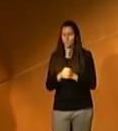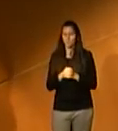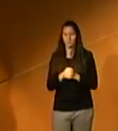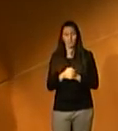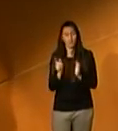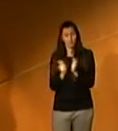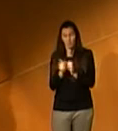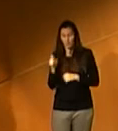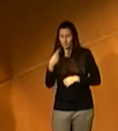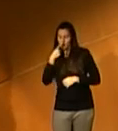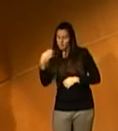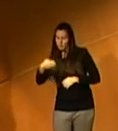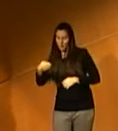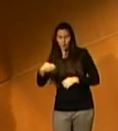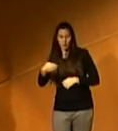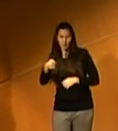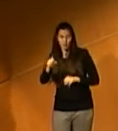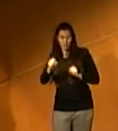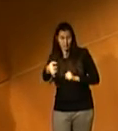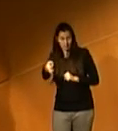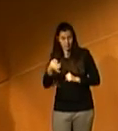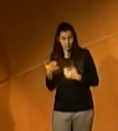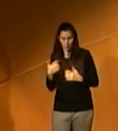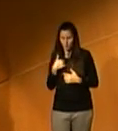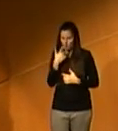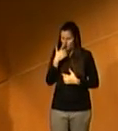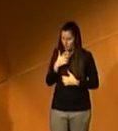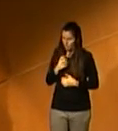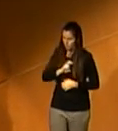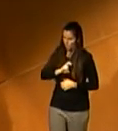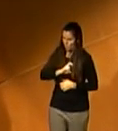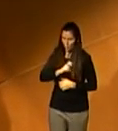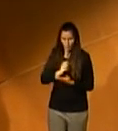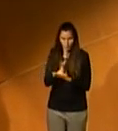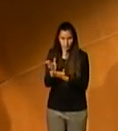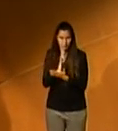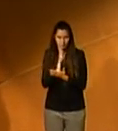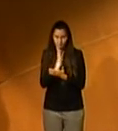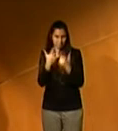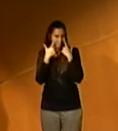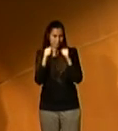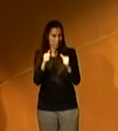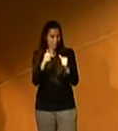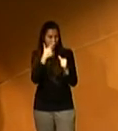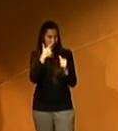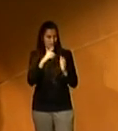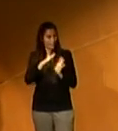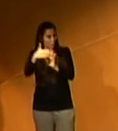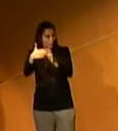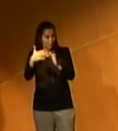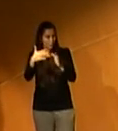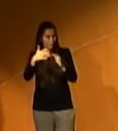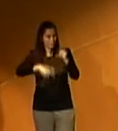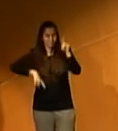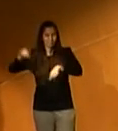test, Maria peut dire qu'elle crée une orientation et les résultats témoignent d'une disharmonie d'évolution. Face à ce